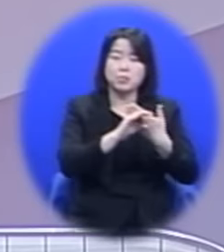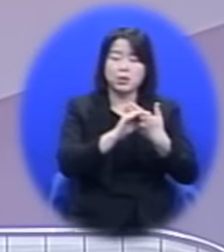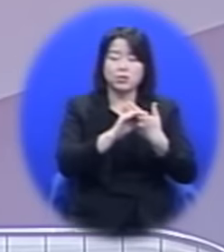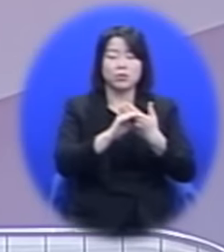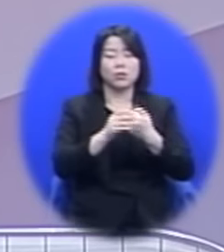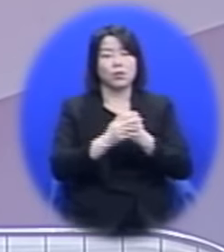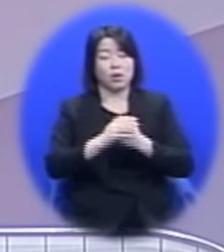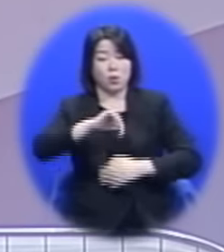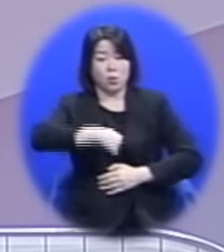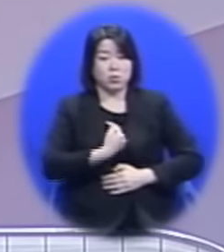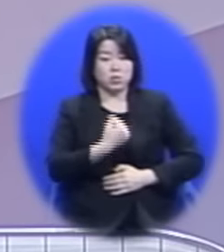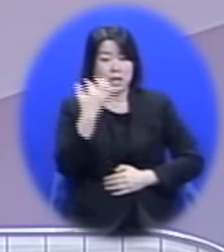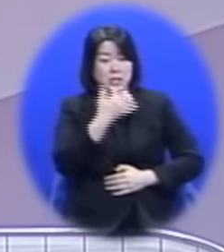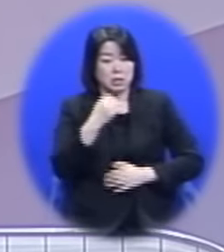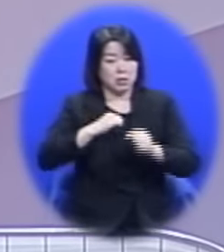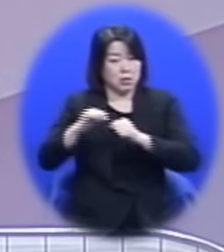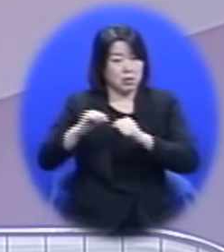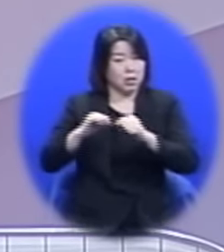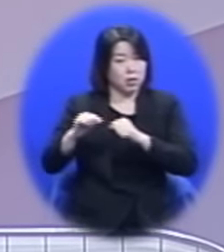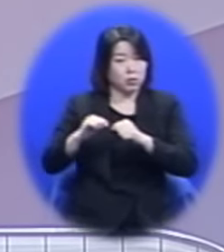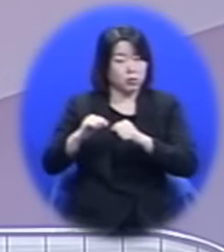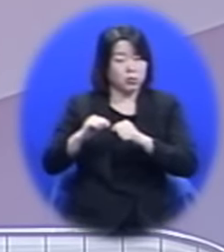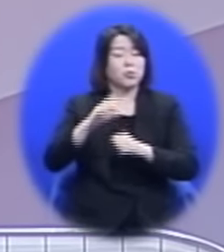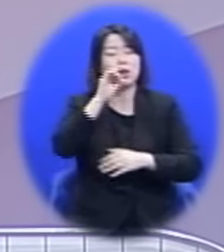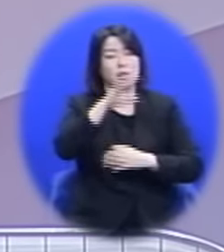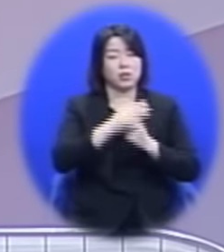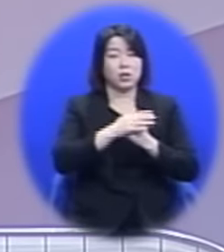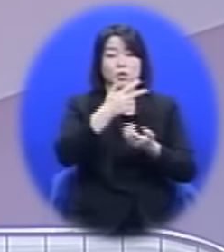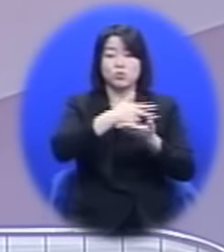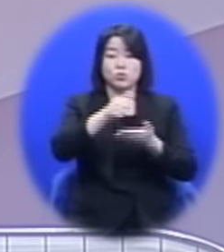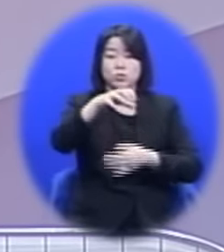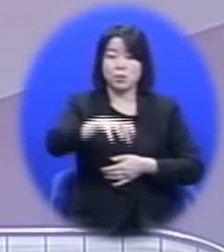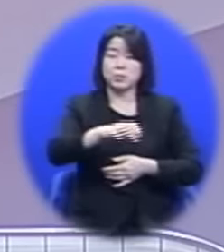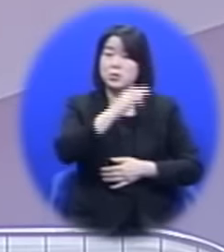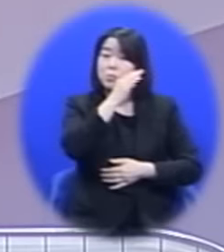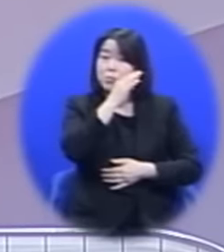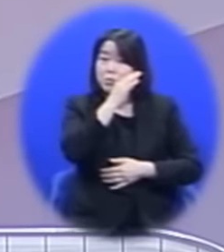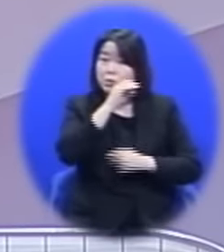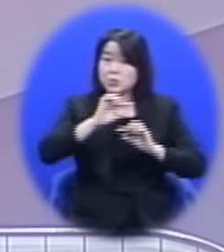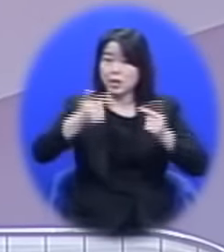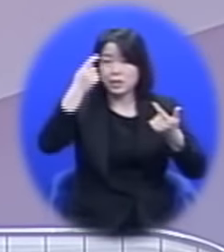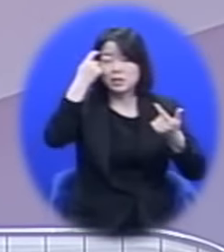거죠. 주님 앞에서 부끄럽지 않겠습니까?